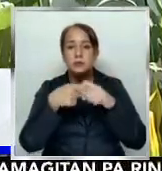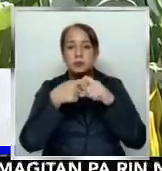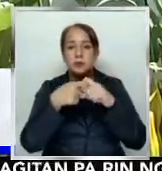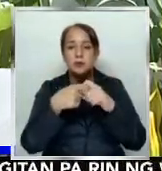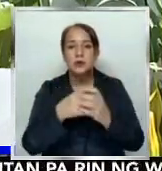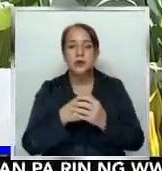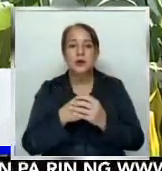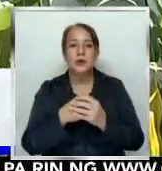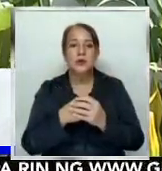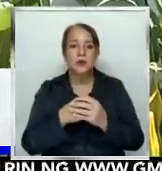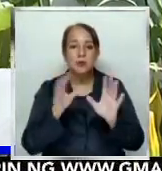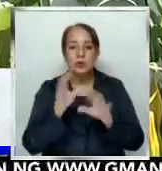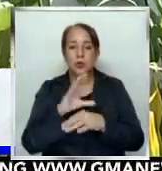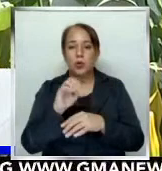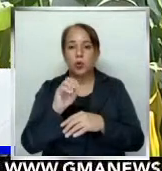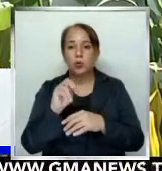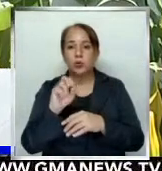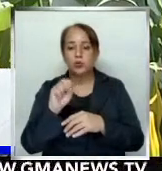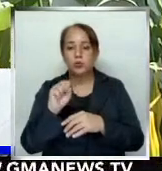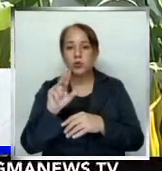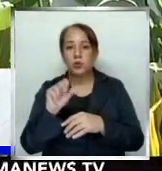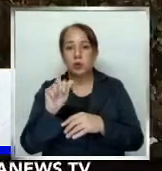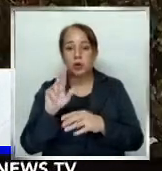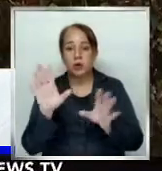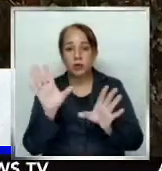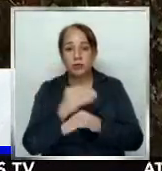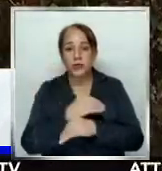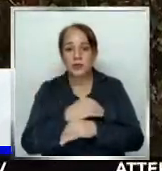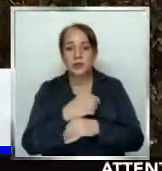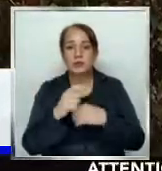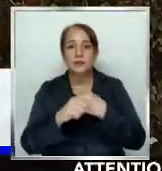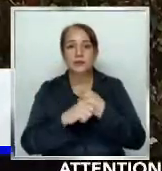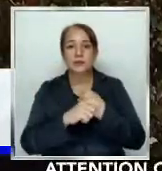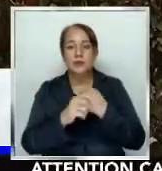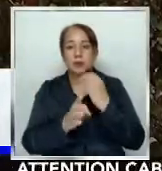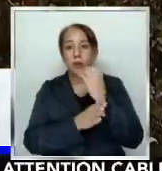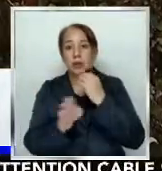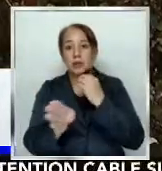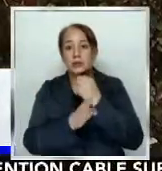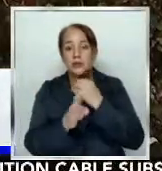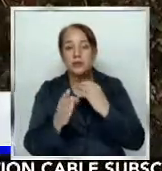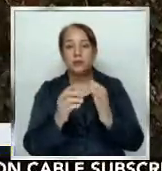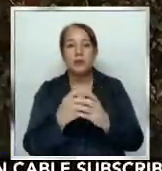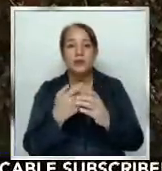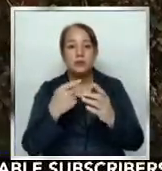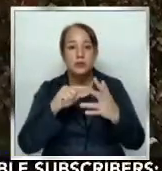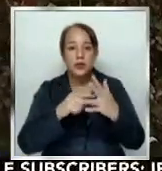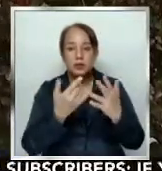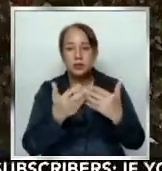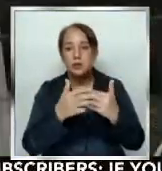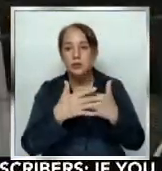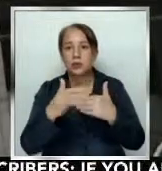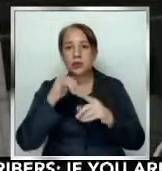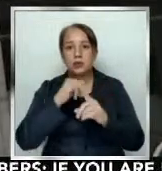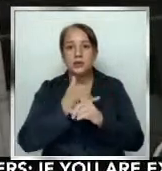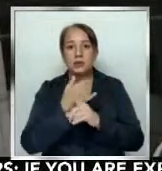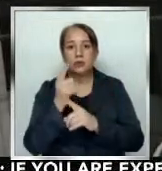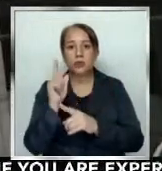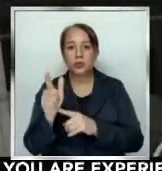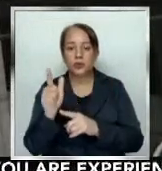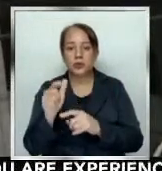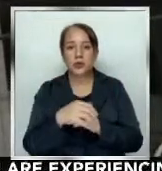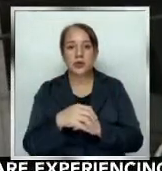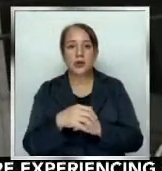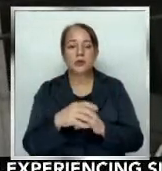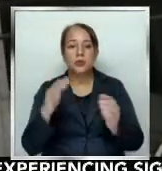Affairs, consular offices at mga temporary off-site passport services sites mula ngayong araw hanggang January 20. Pinaikli naman ang